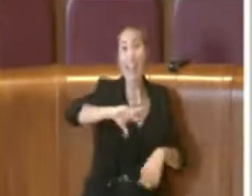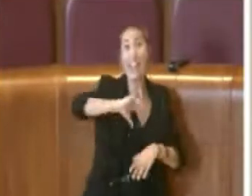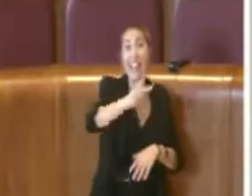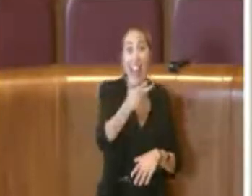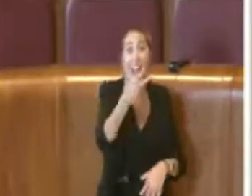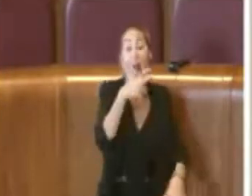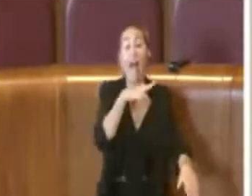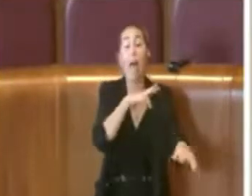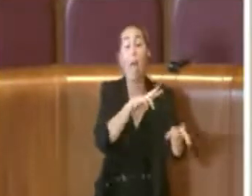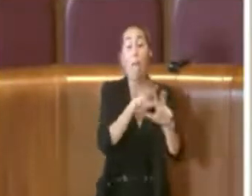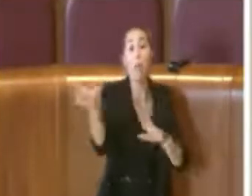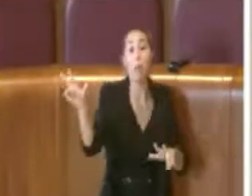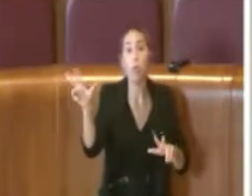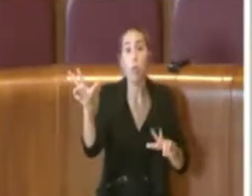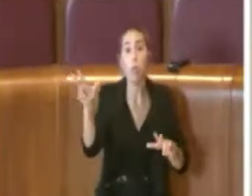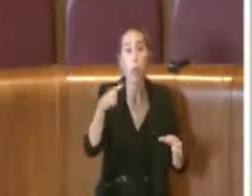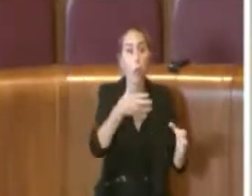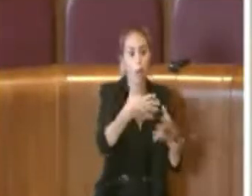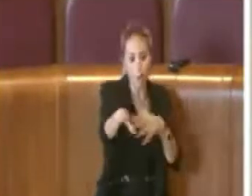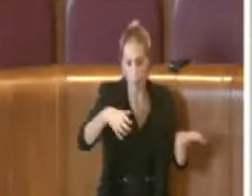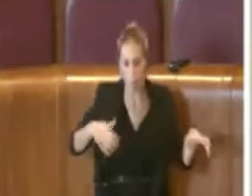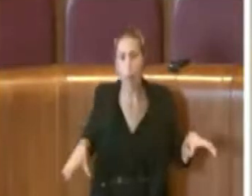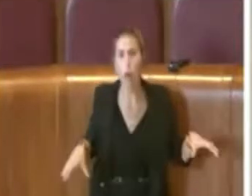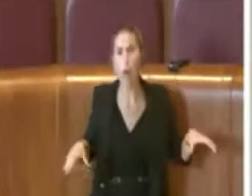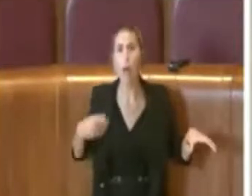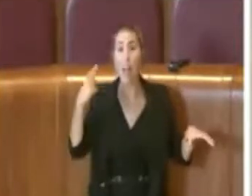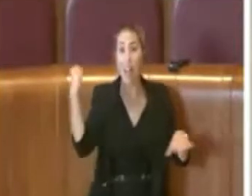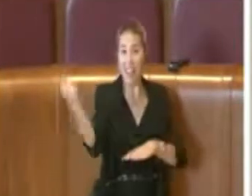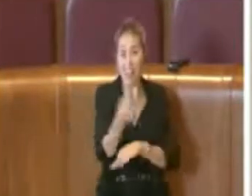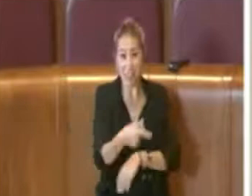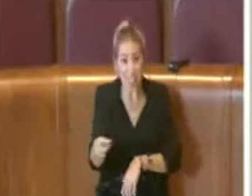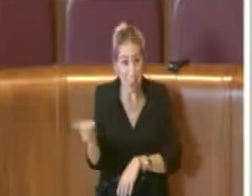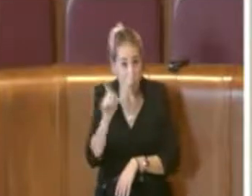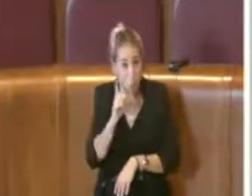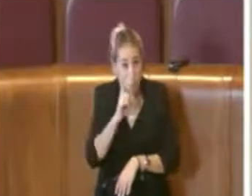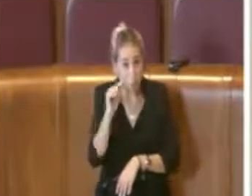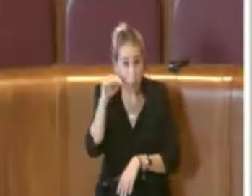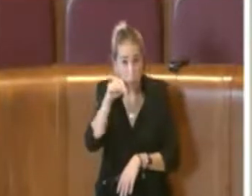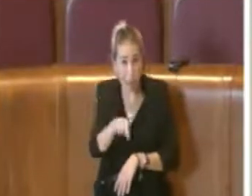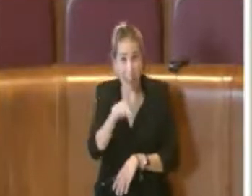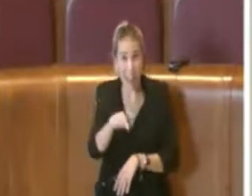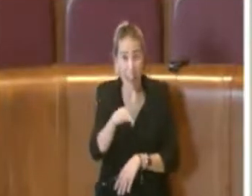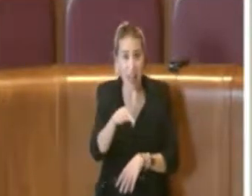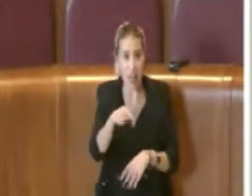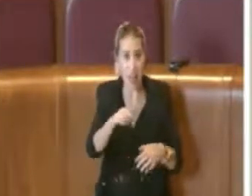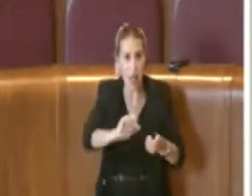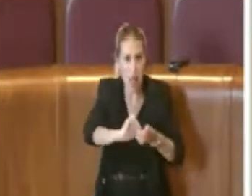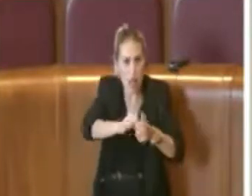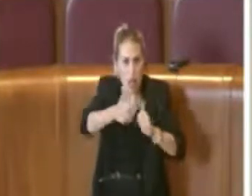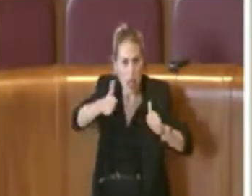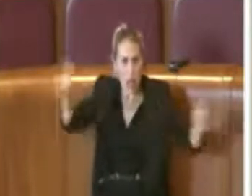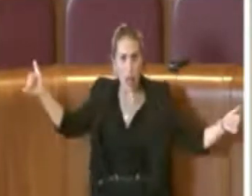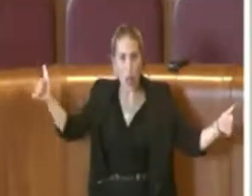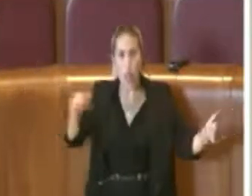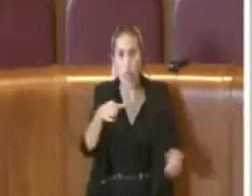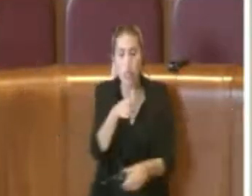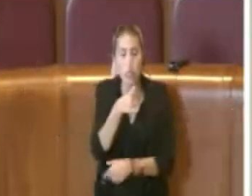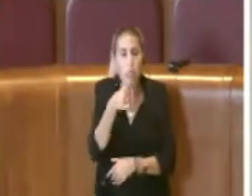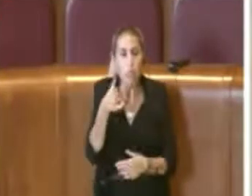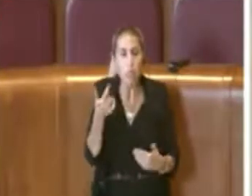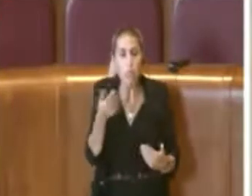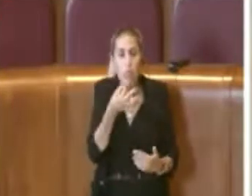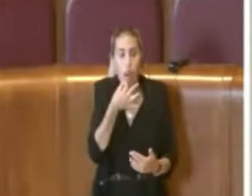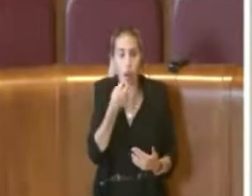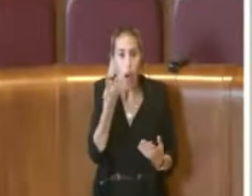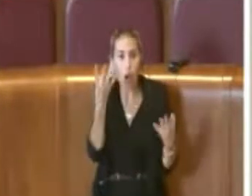municipi. E quindi gli stessi servizi sono distaccati fra di loro e mettono